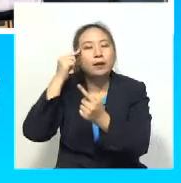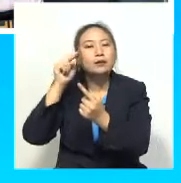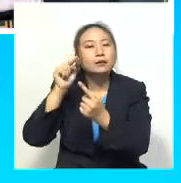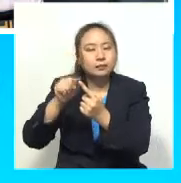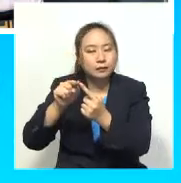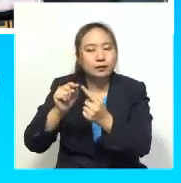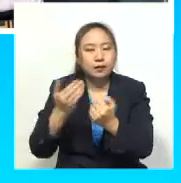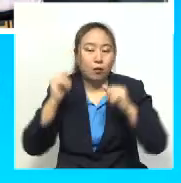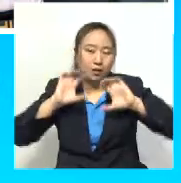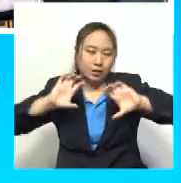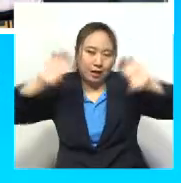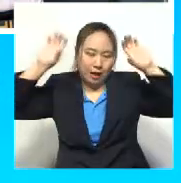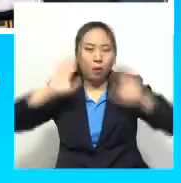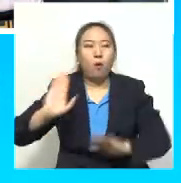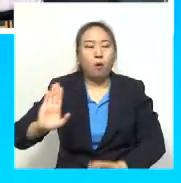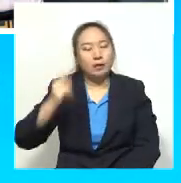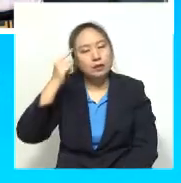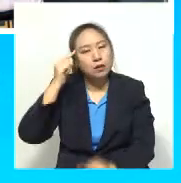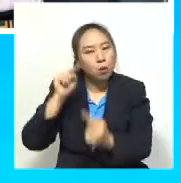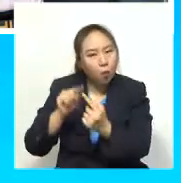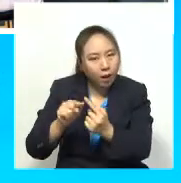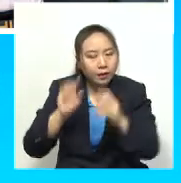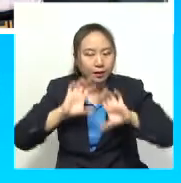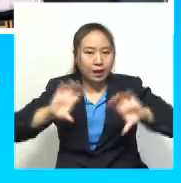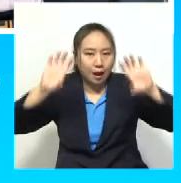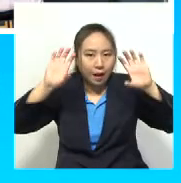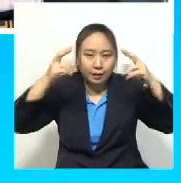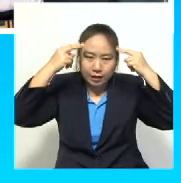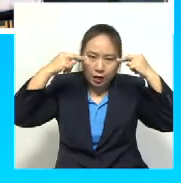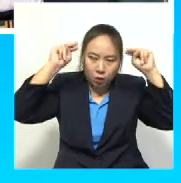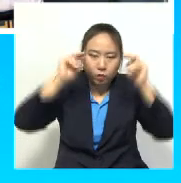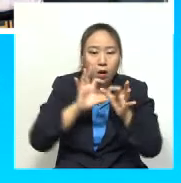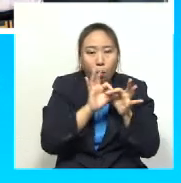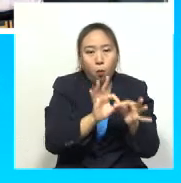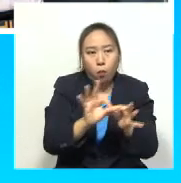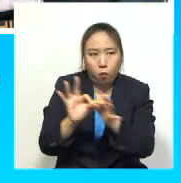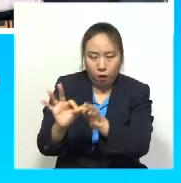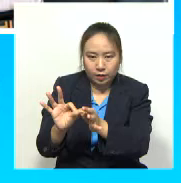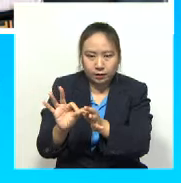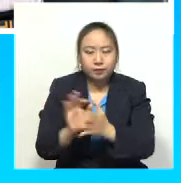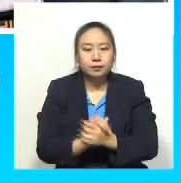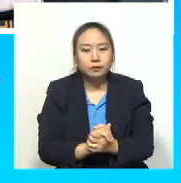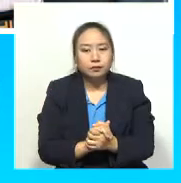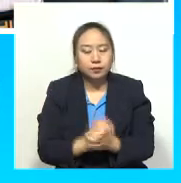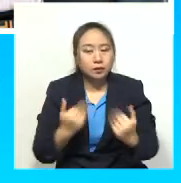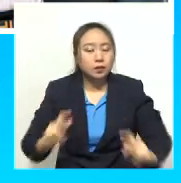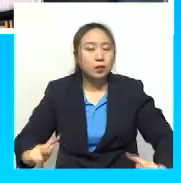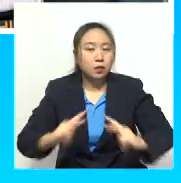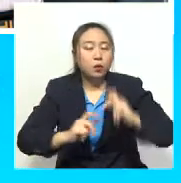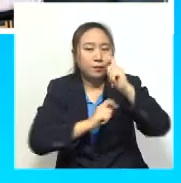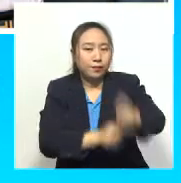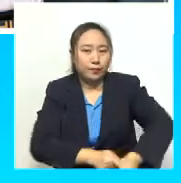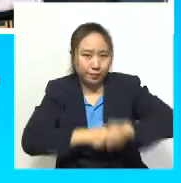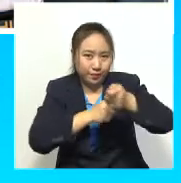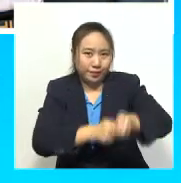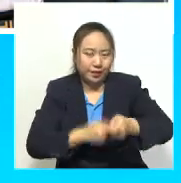ะครับทางราชการเองนะครับโดยเฉพาะทางรัฐบาลท่านนายกท่านมีความห่วงใยนะครับสำหรับกระทรวงเกษตรโดยท่านสดาบุญ